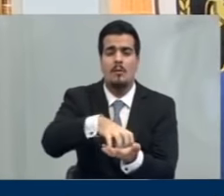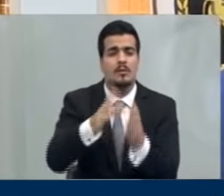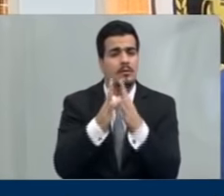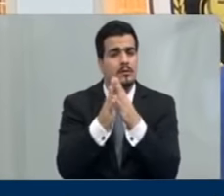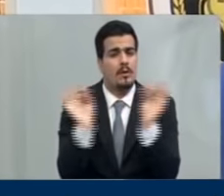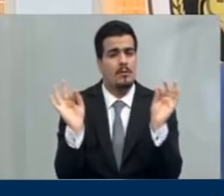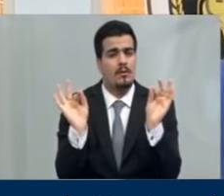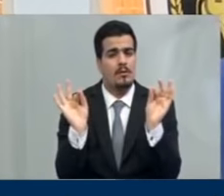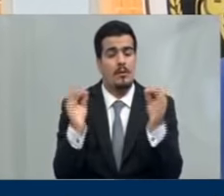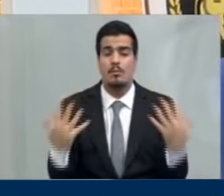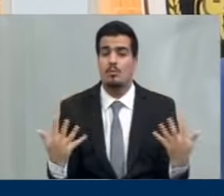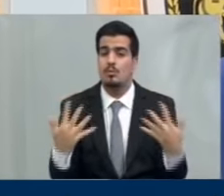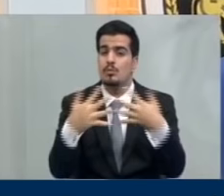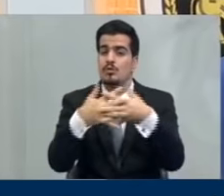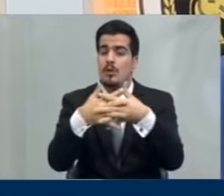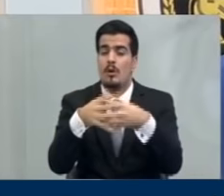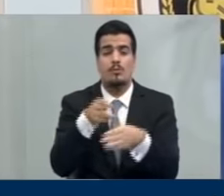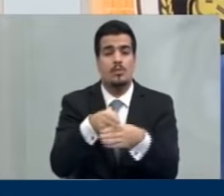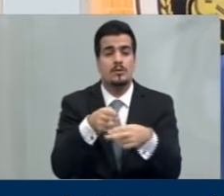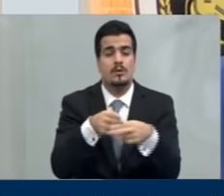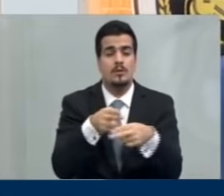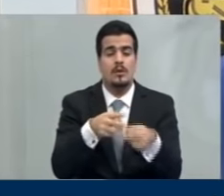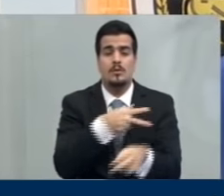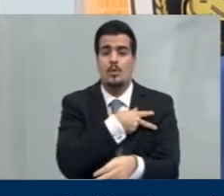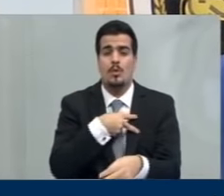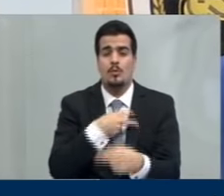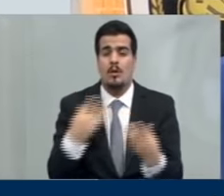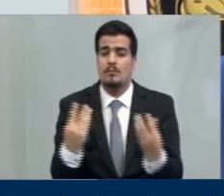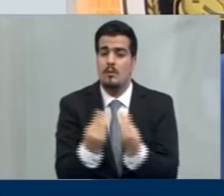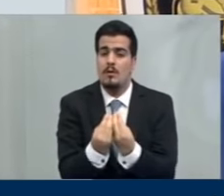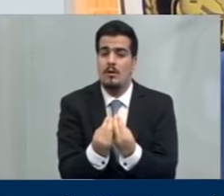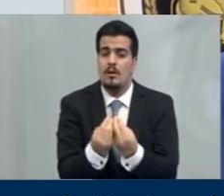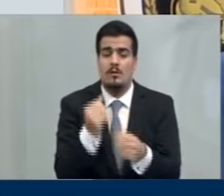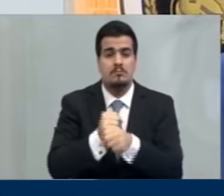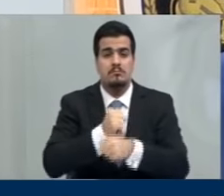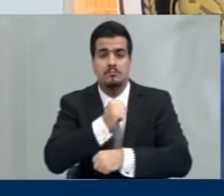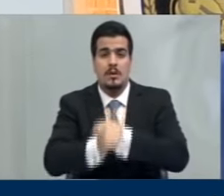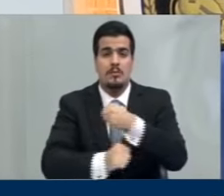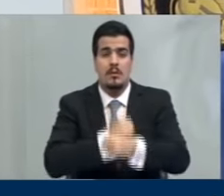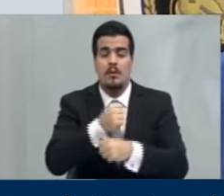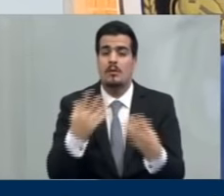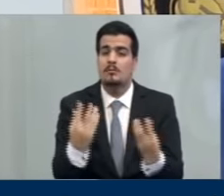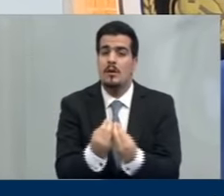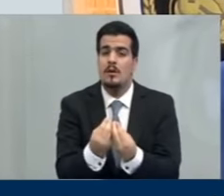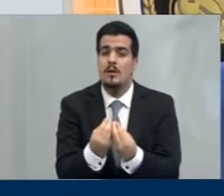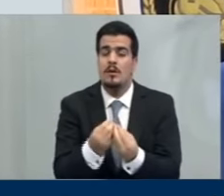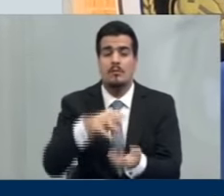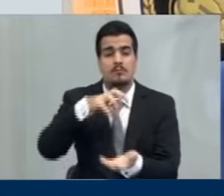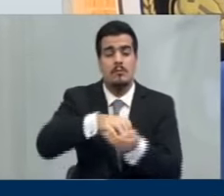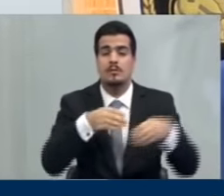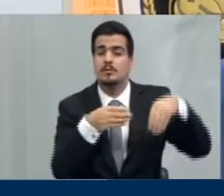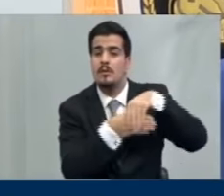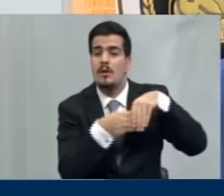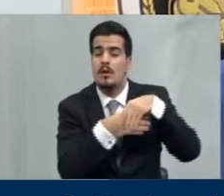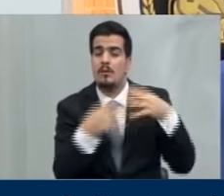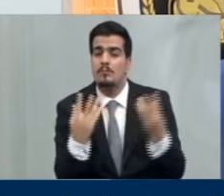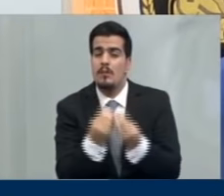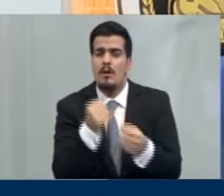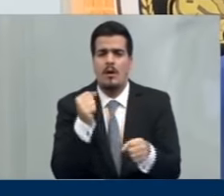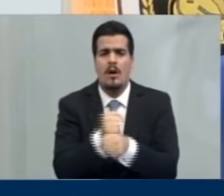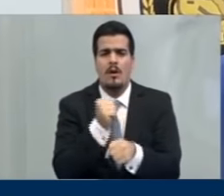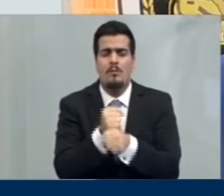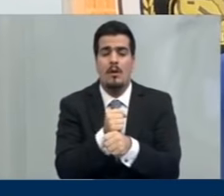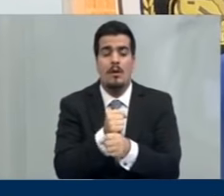أعتقد إشراك مؤسسات الدولة مع بعضها من خلال جهد الخلية النفسية هنا في مستشارية الأمن القومي والاشتغال